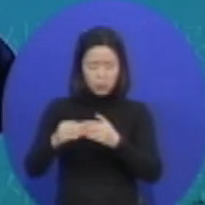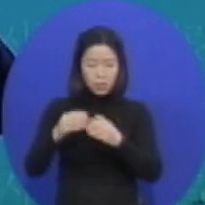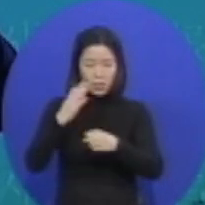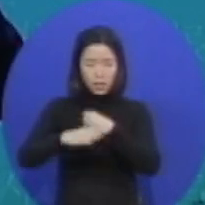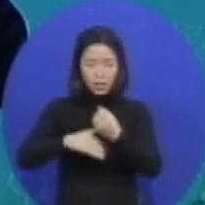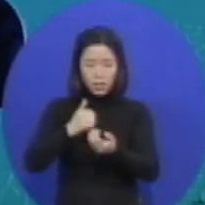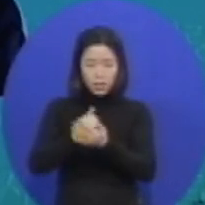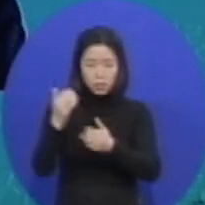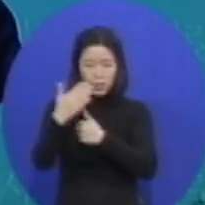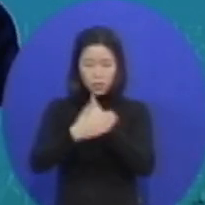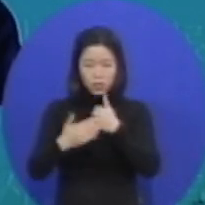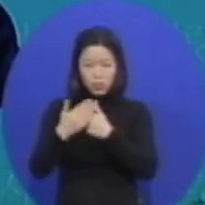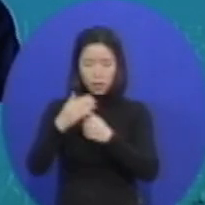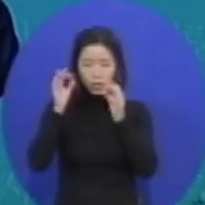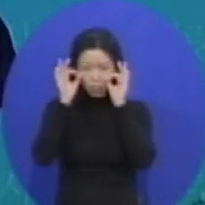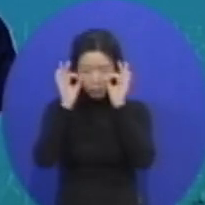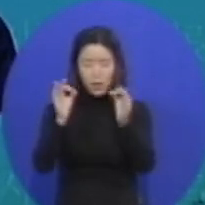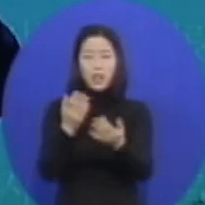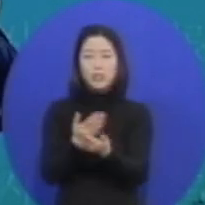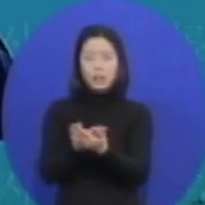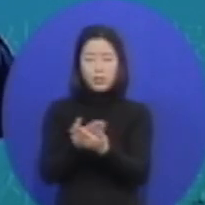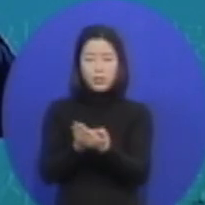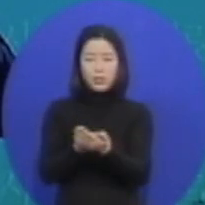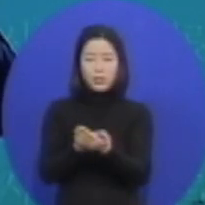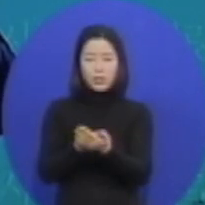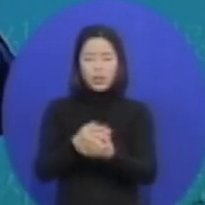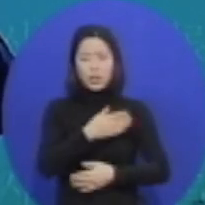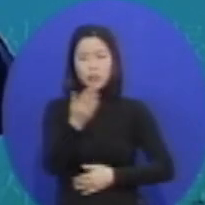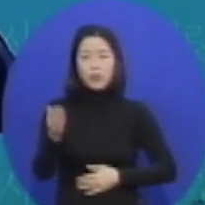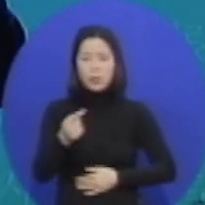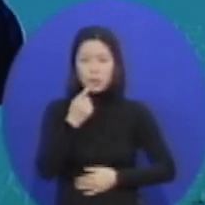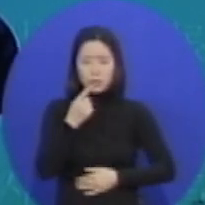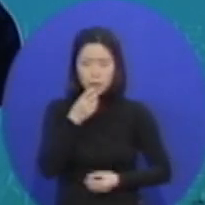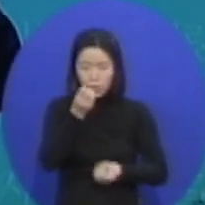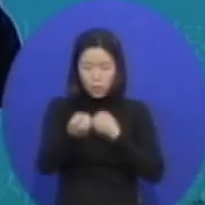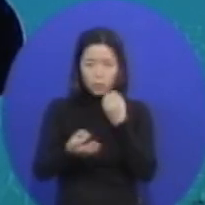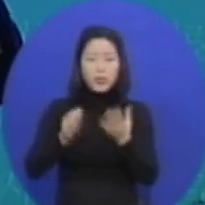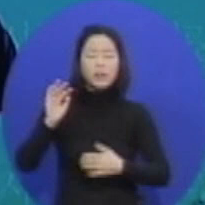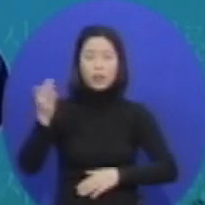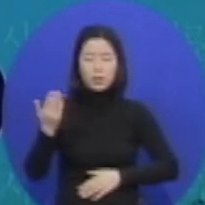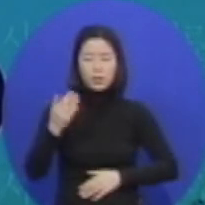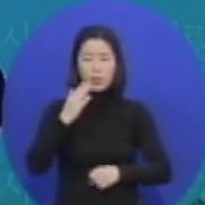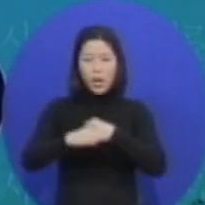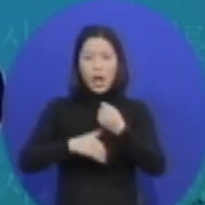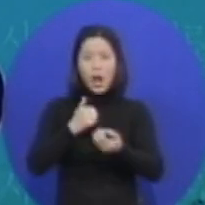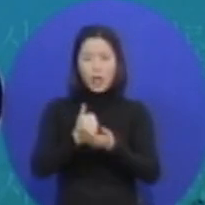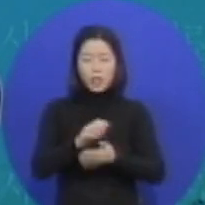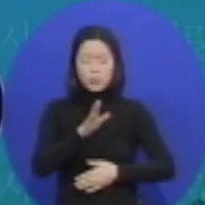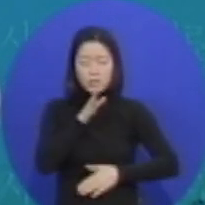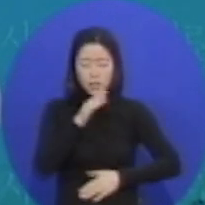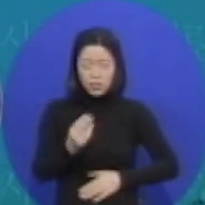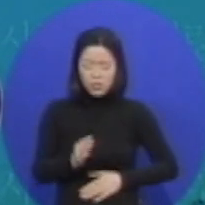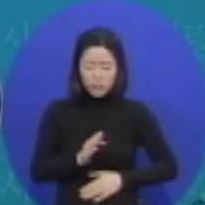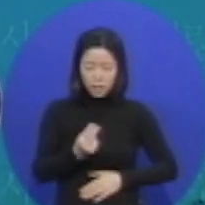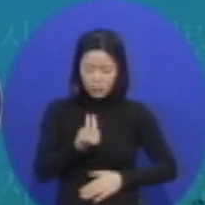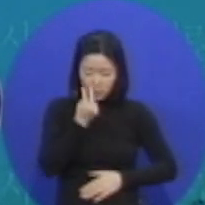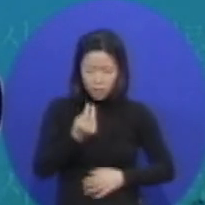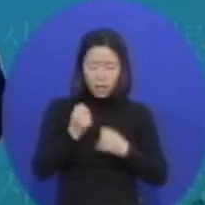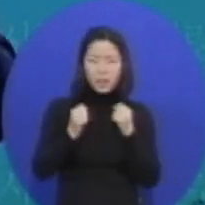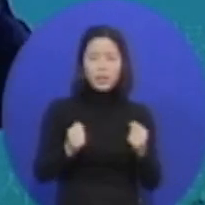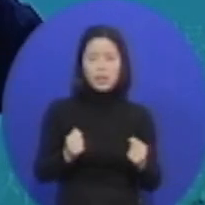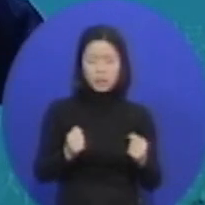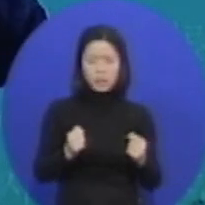되요 그것이 여러분 입에서 고백이 되어져야 되요 하나님은 진짜 살아 계신 하나님이 주셔야 돼요 여러분에게 있어서